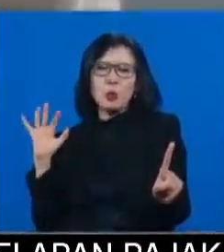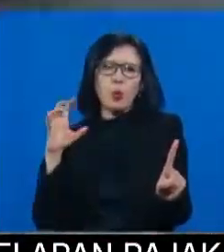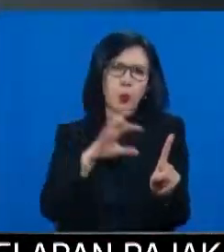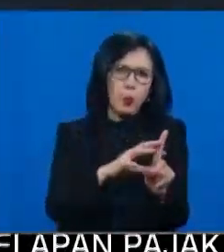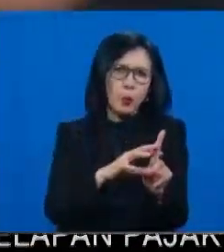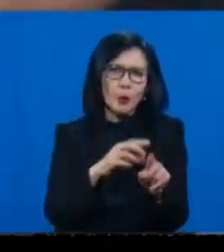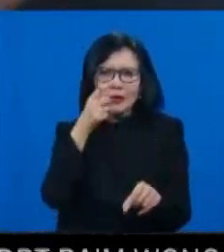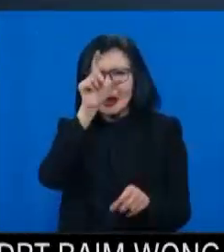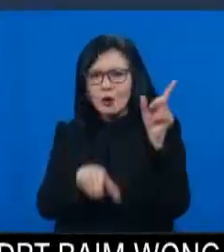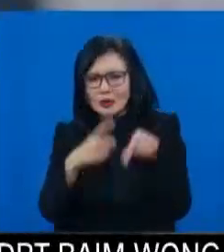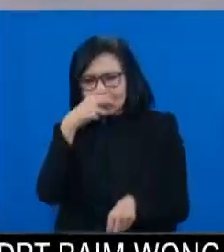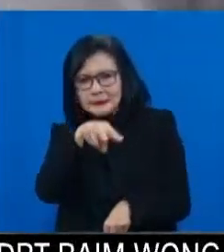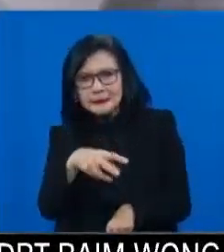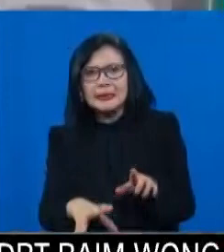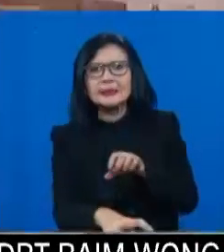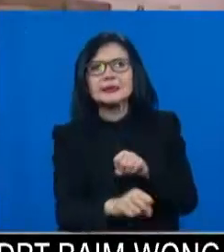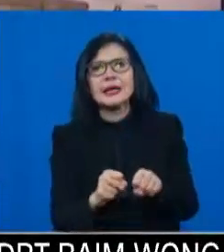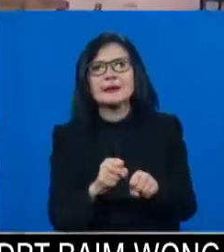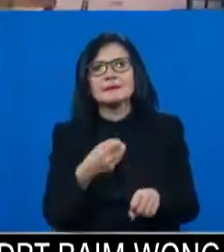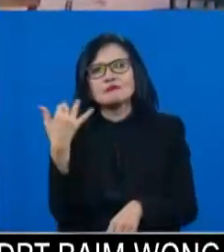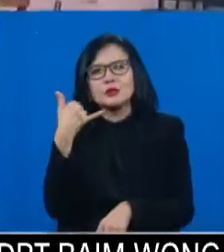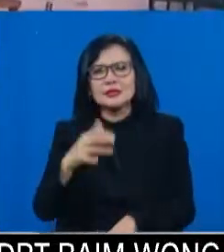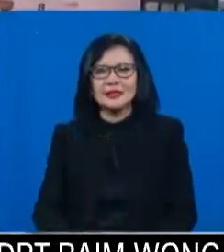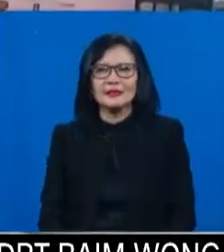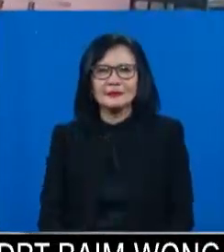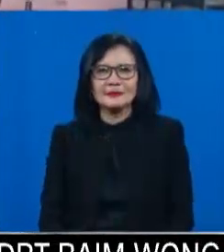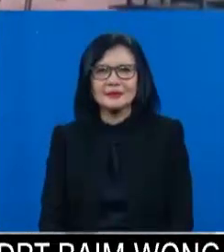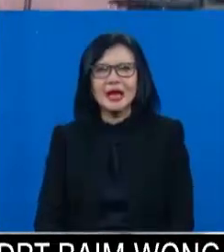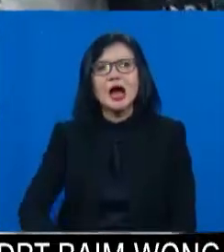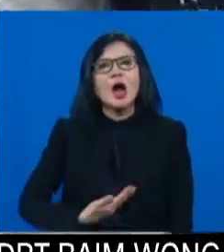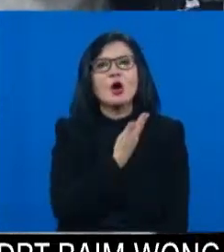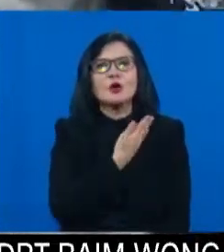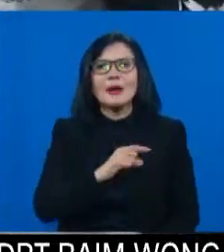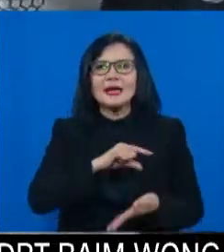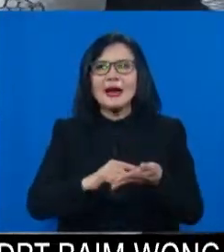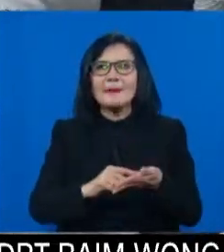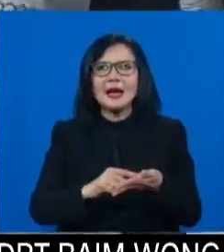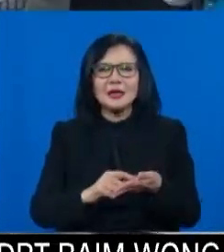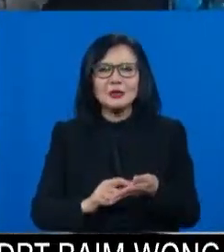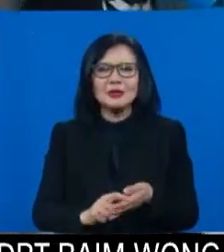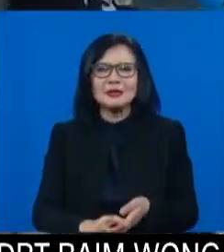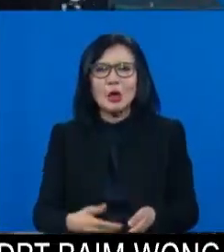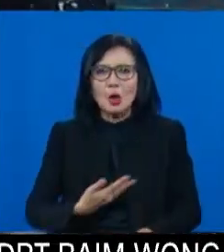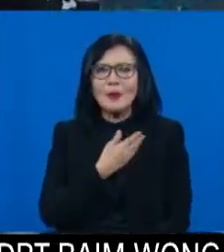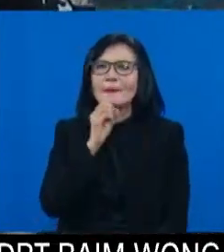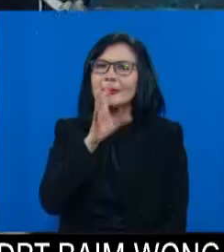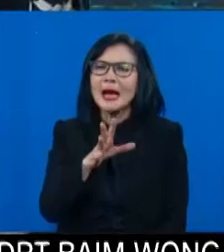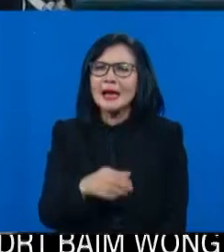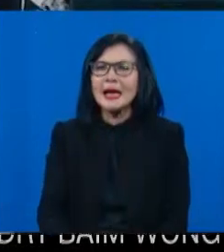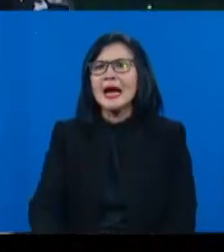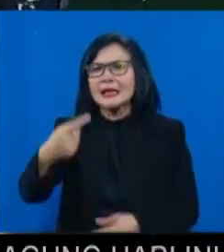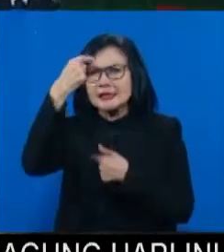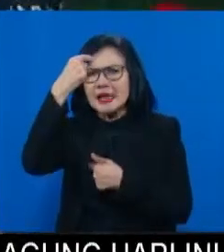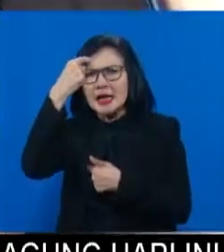kepergok mencuri ponsel milik seorang warga. Dari keterangan korban bernama Jovan Hero, sebelumnya tersangka diduga sudah